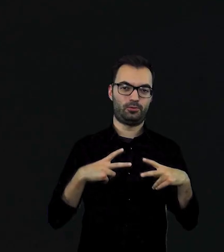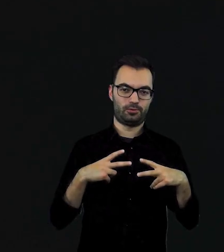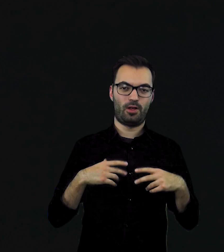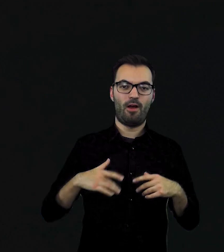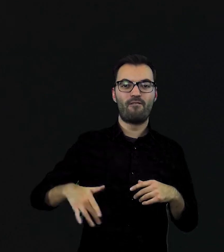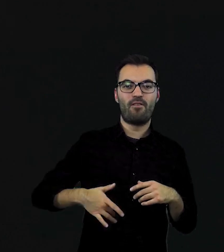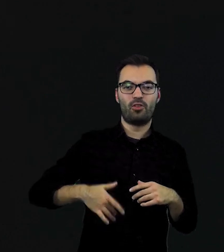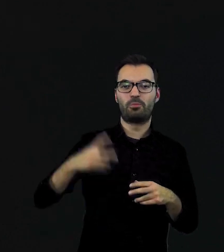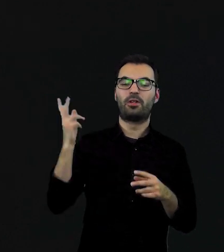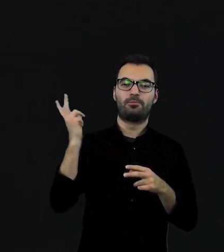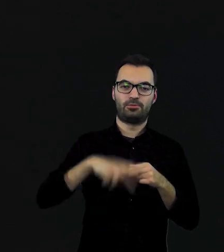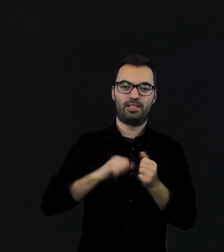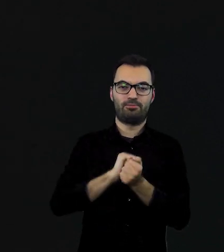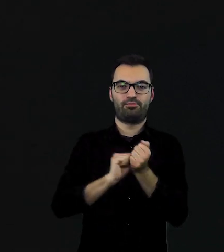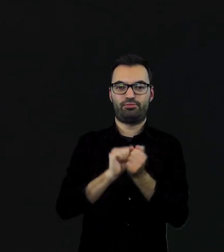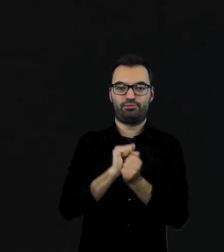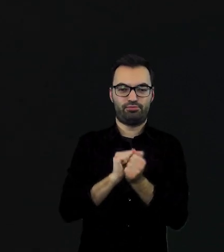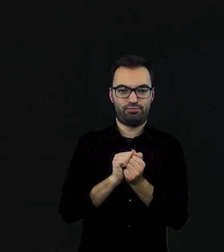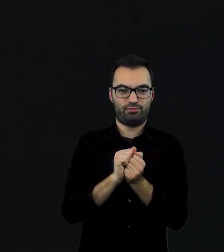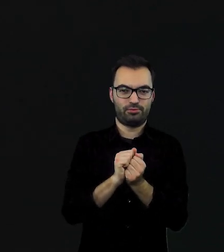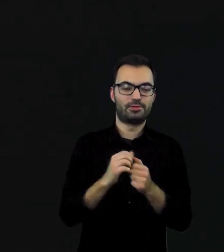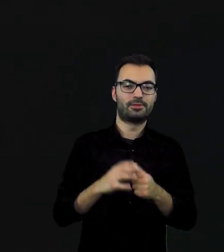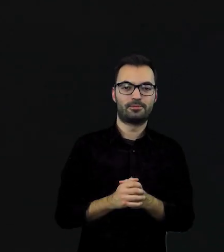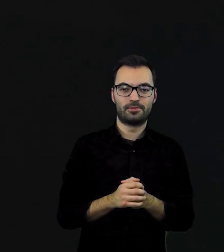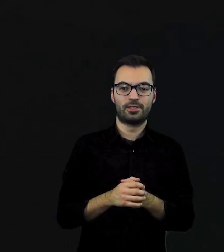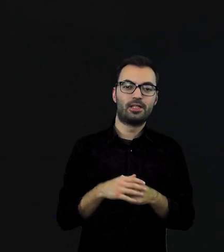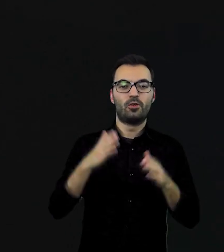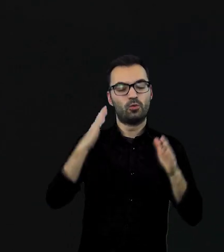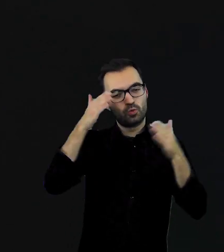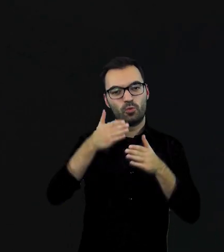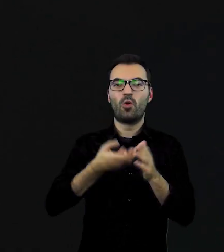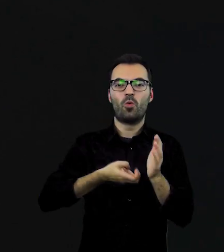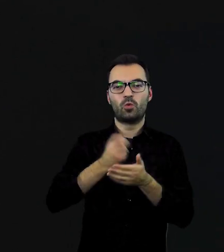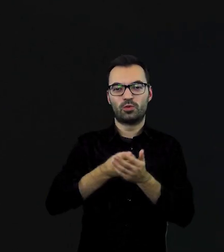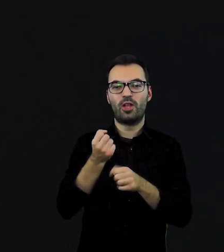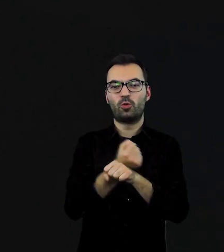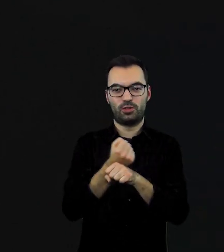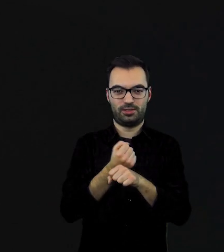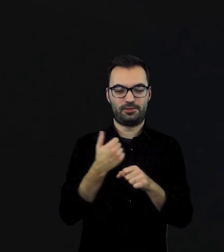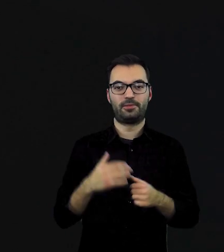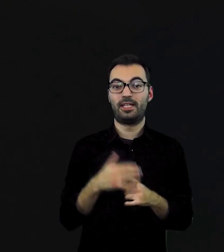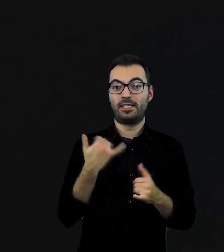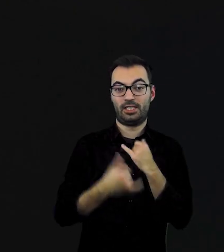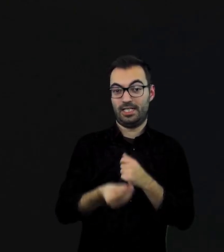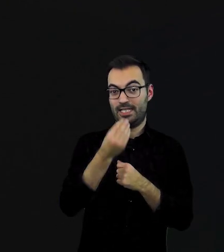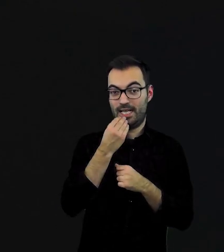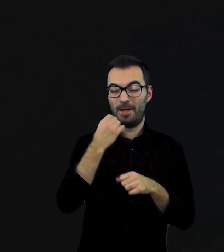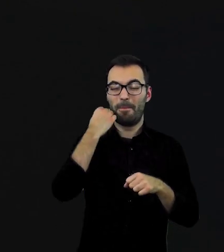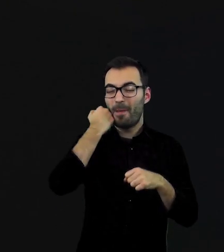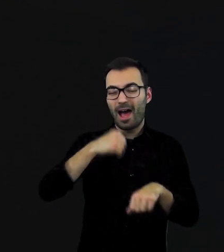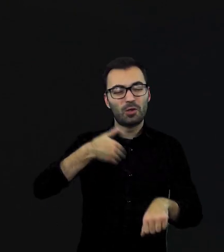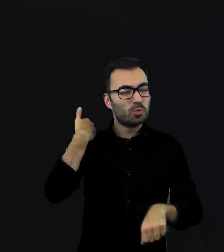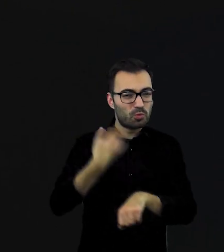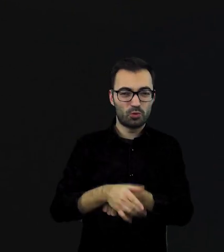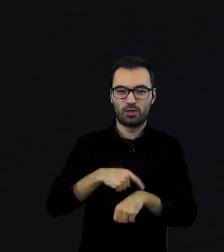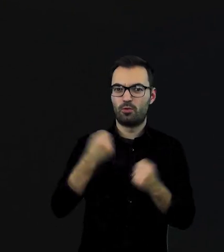nocą. U większości z nas układ pokarmowy wieczorem przechodzi w stan spoczynku. Wątroba